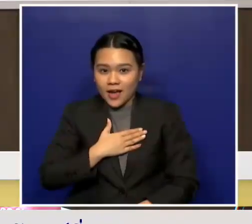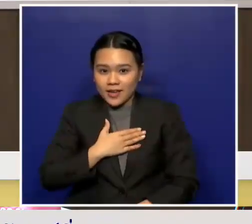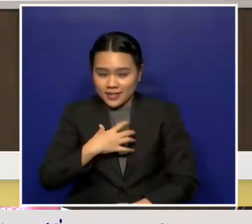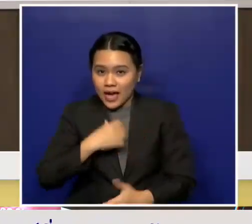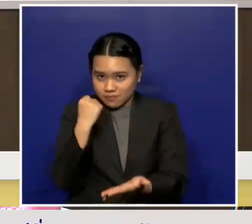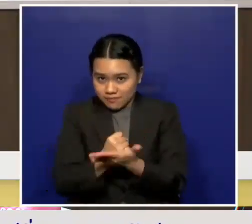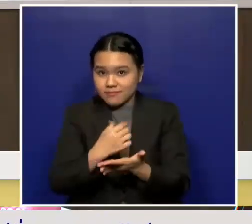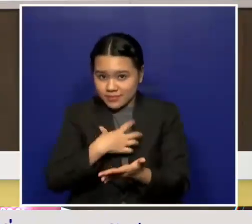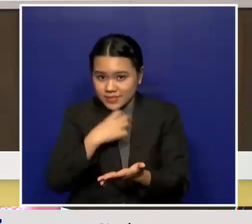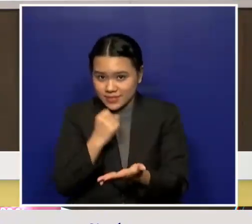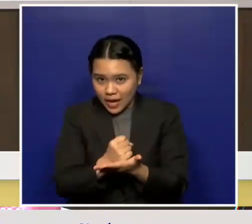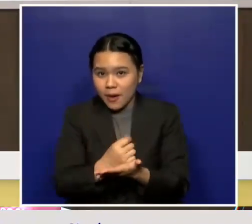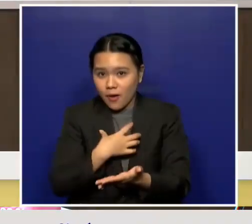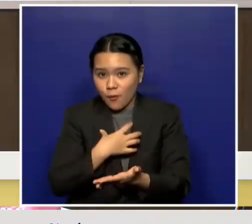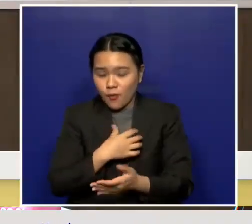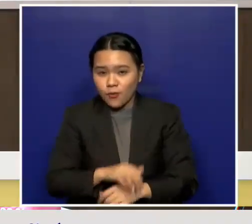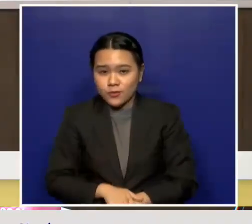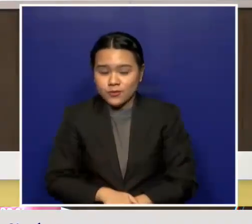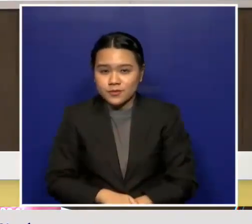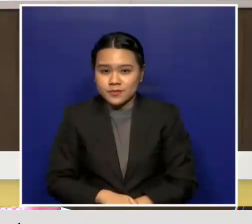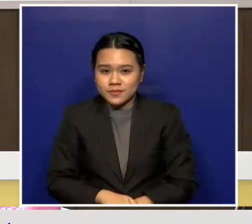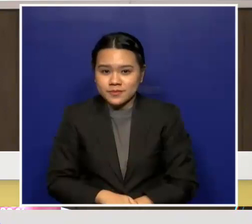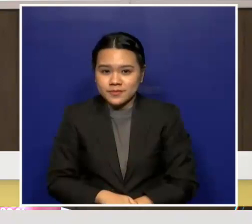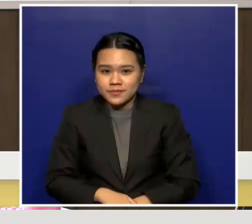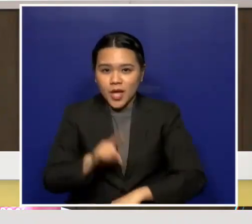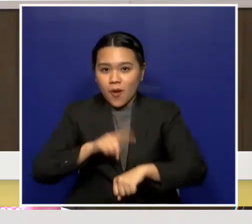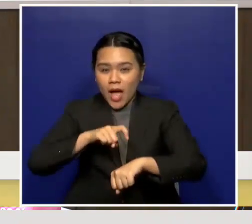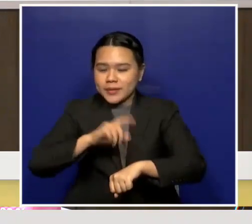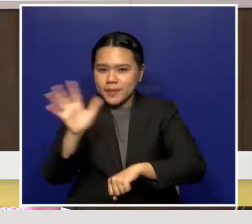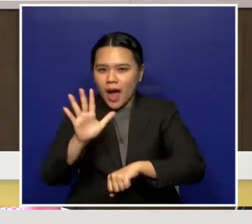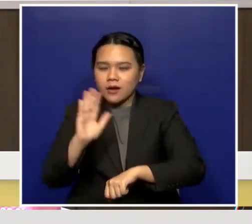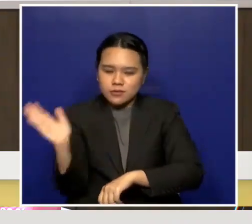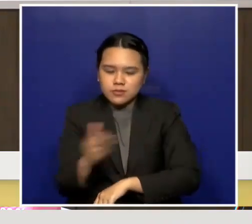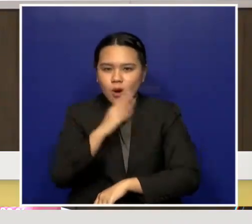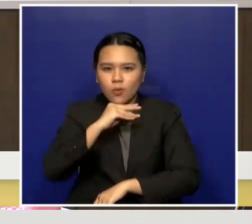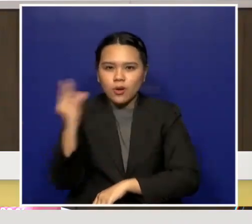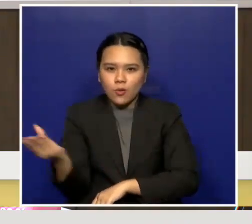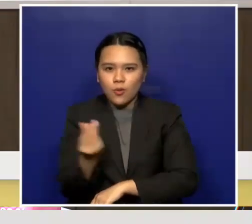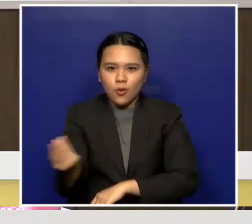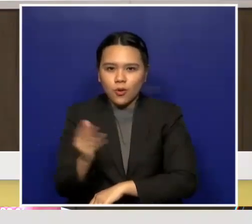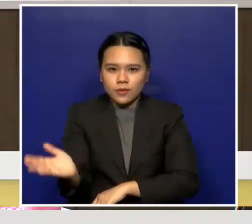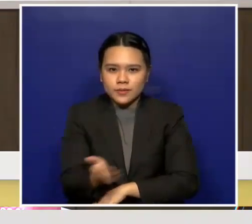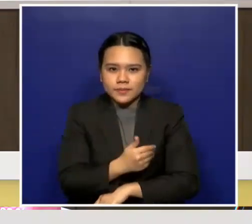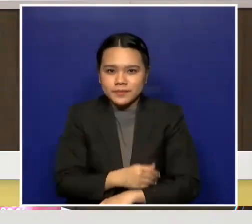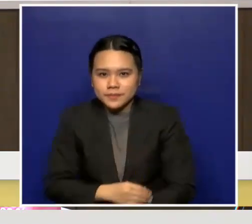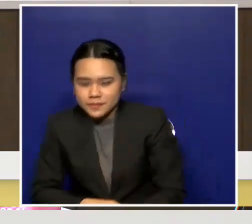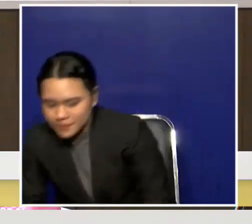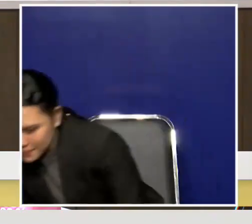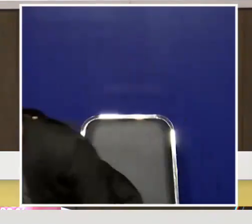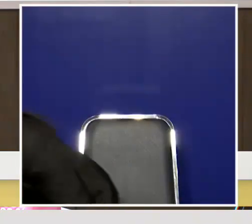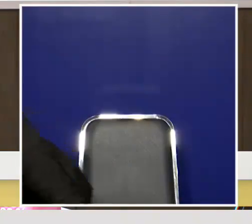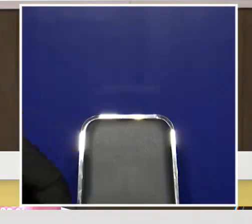ยไหมเห็นไหมครับเอาละผมไม่เสียเวลาผมจะผ่านไปเร็วทีนี้เข้ามาในเรื่องสำคั